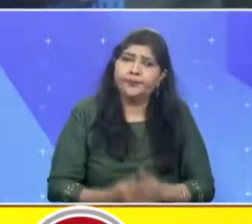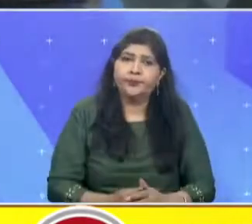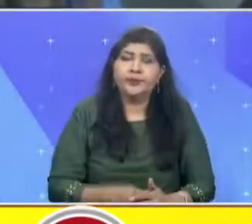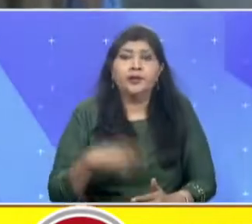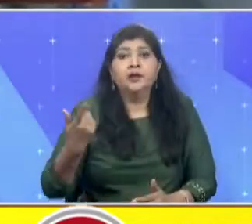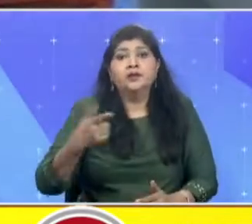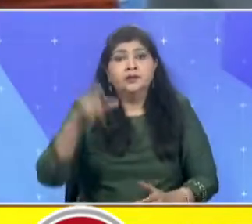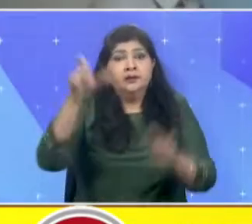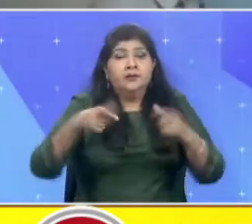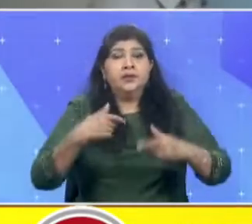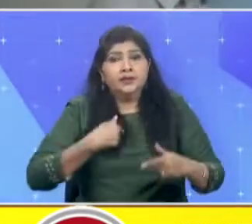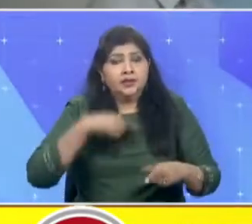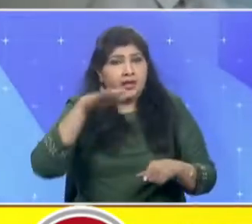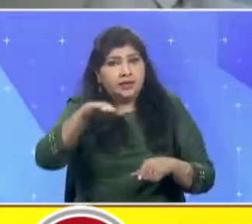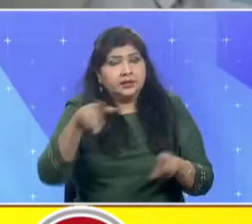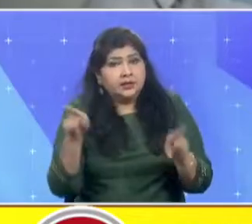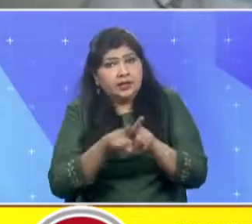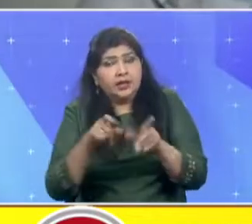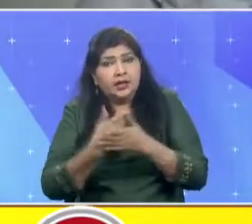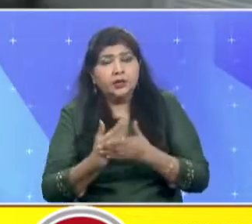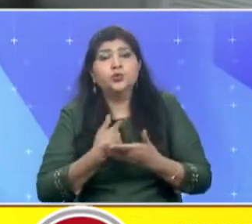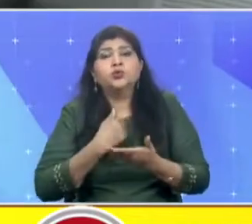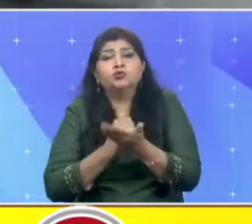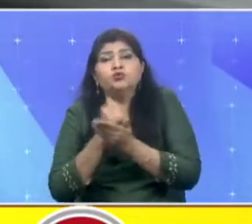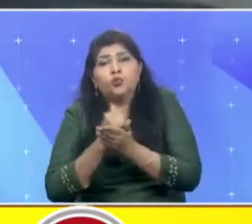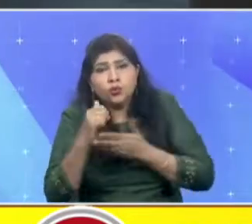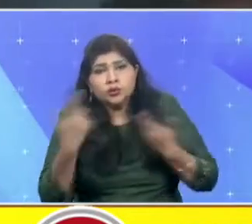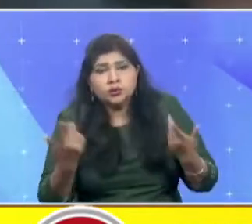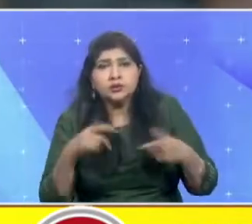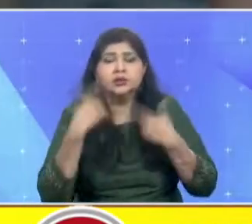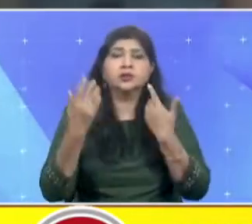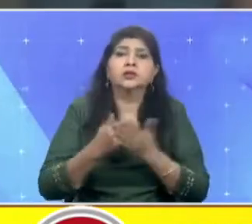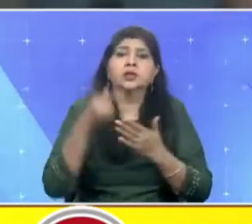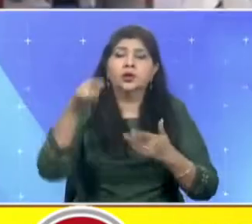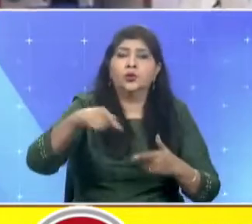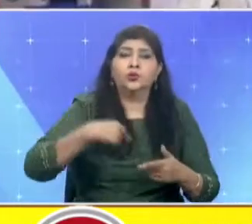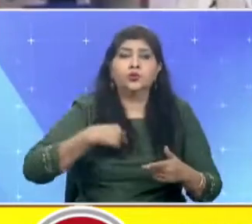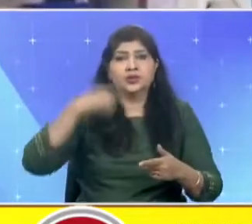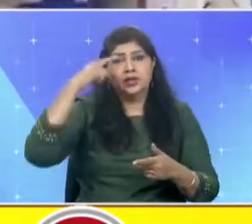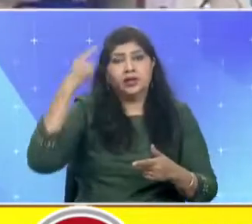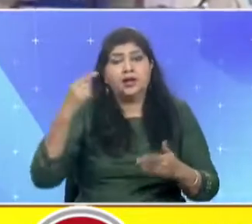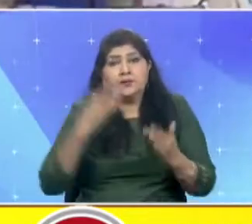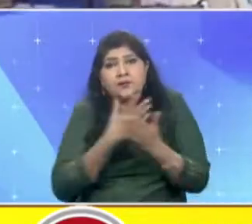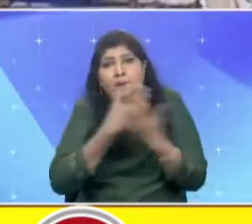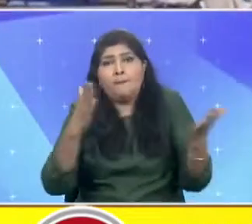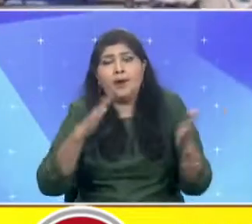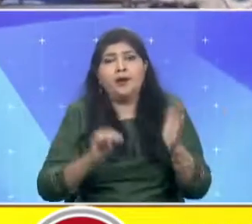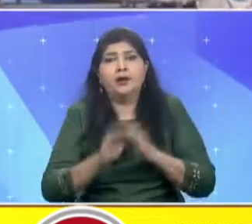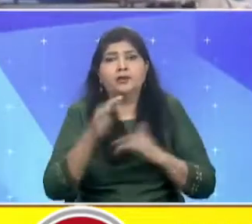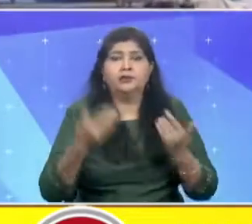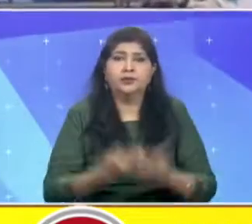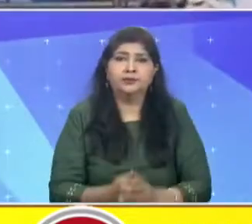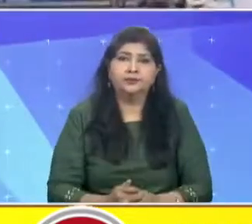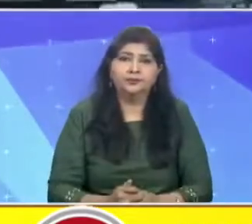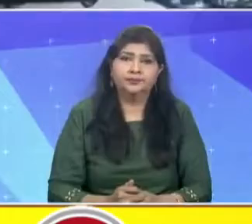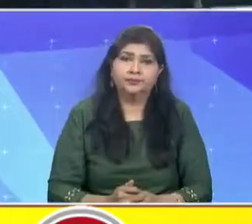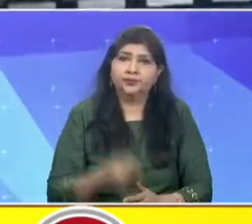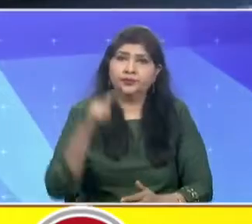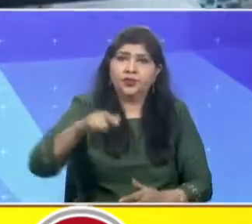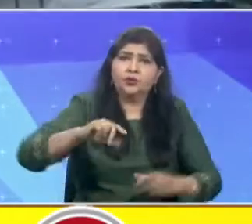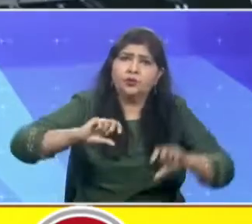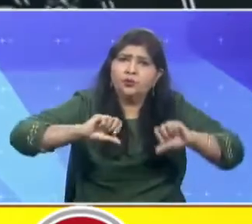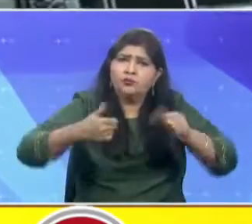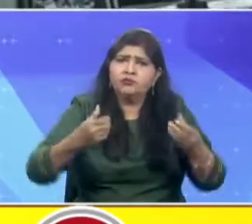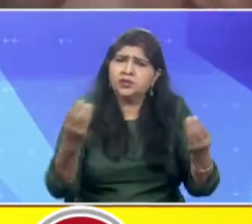जब किसी के संकल्प, उसके प्रयास, उसके सपनों से भी बड़े हो जाते हैं, तो